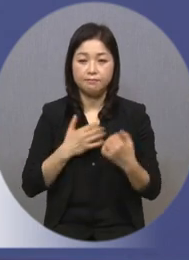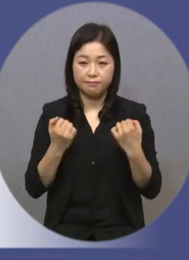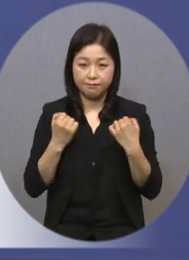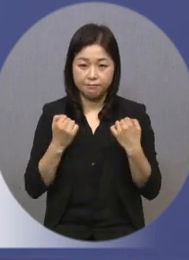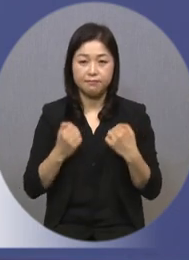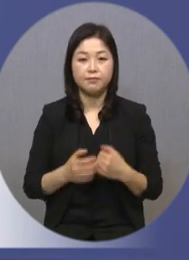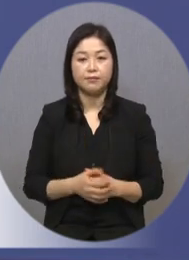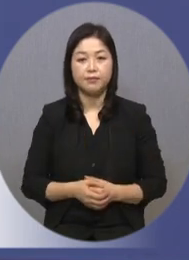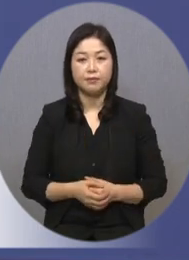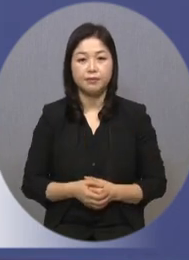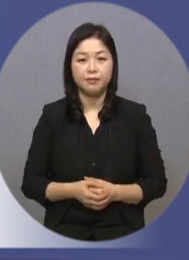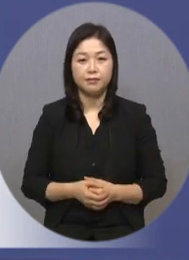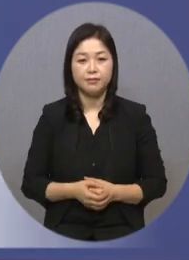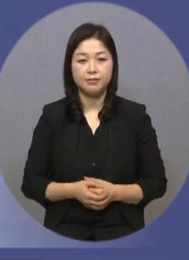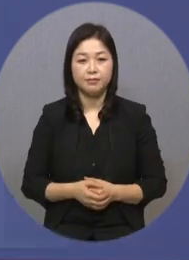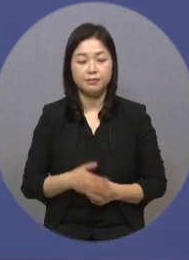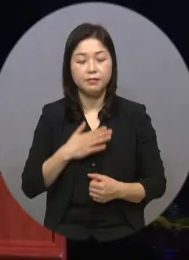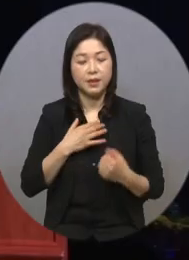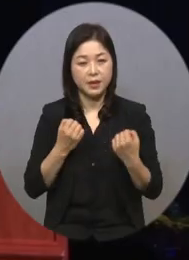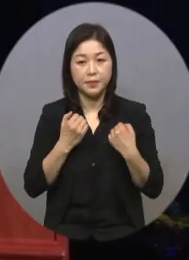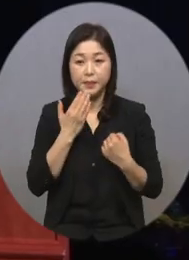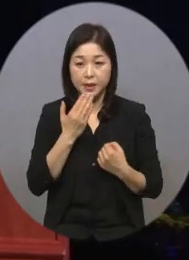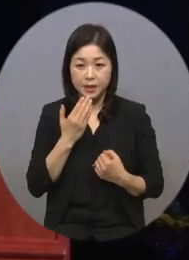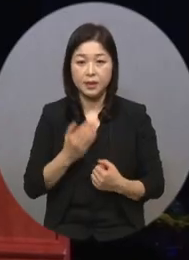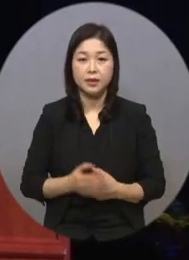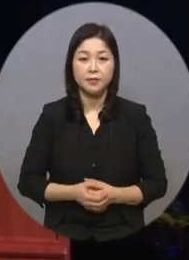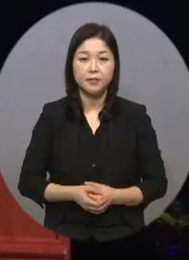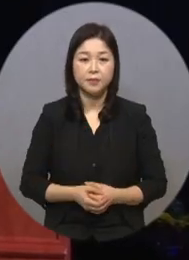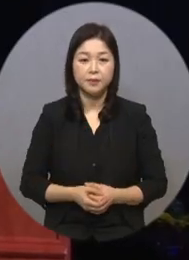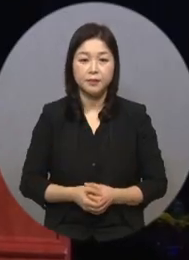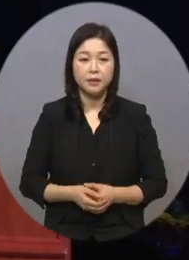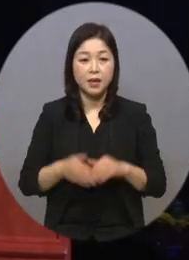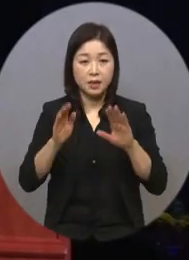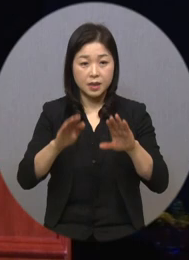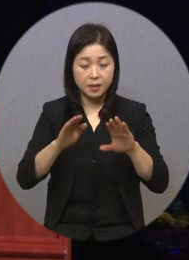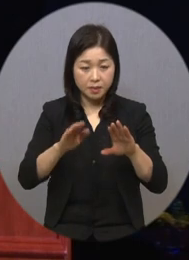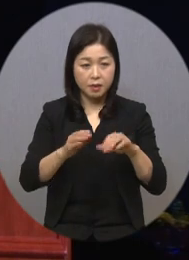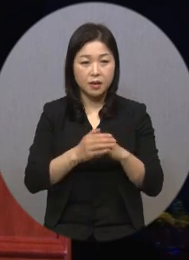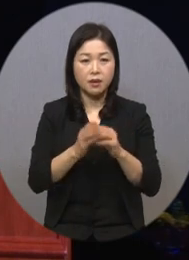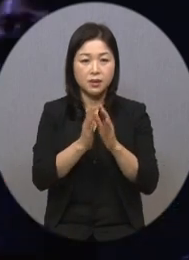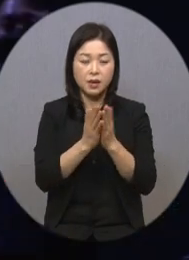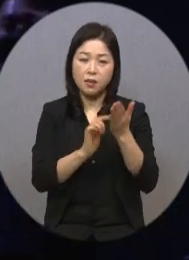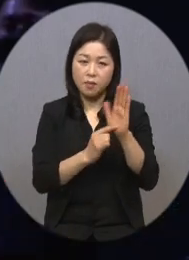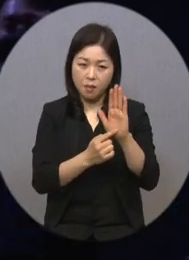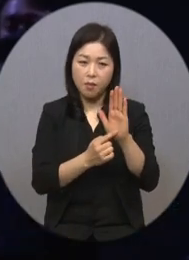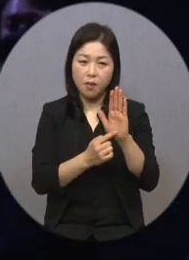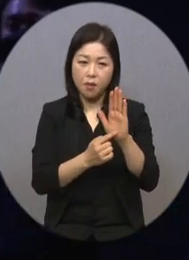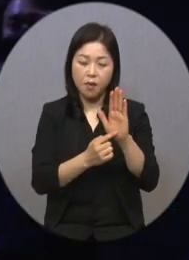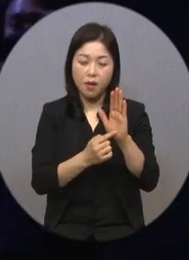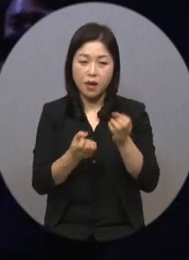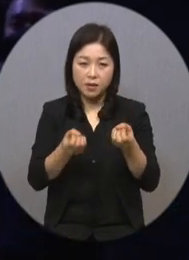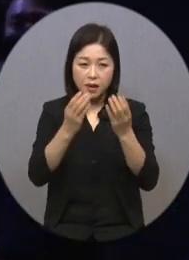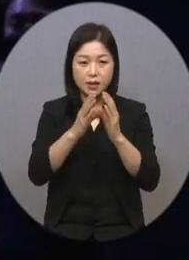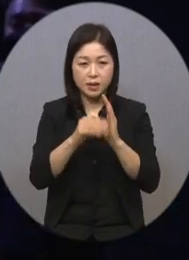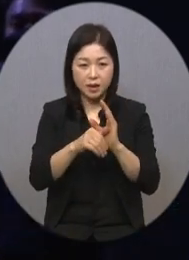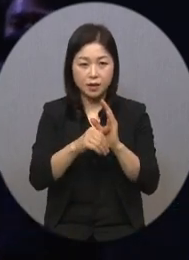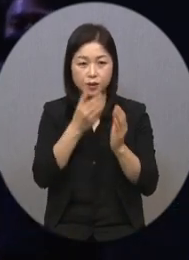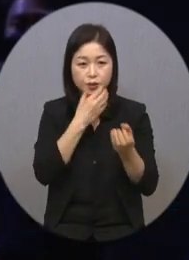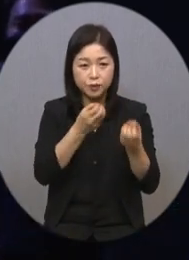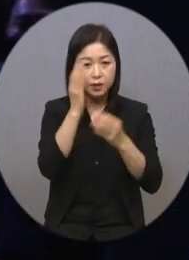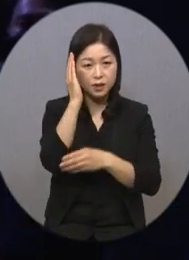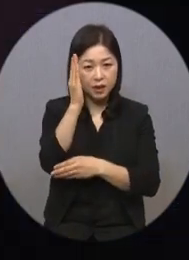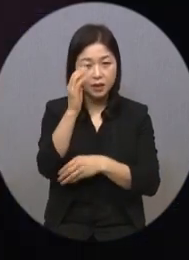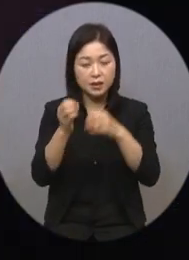납니다 힘 내겠습니다 이번 출판 기념 에서는 각 내빈들의 축사 를 비롯하여 시낭송 과 함께